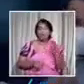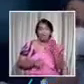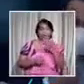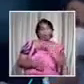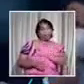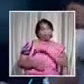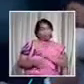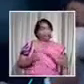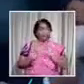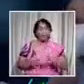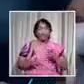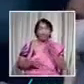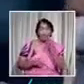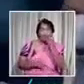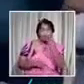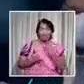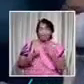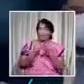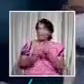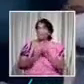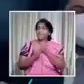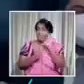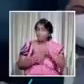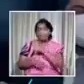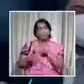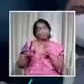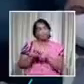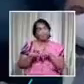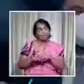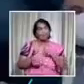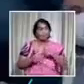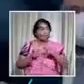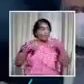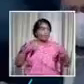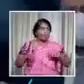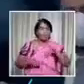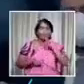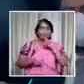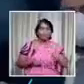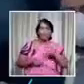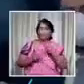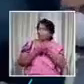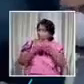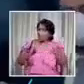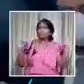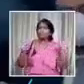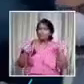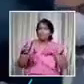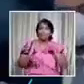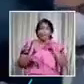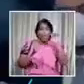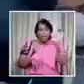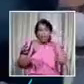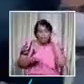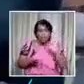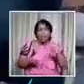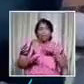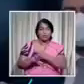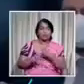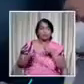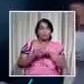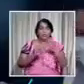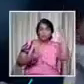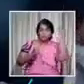කරන්න ඕන ඉඳා රුපියල බලෙන් අල්ලන් ඉන්න වෙලාවේ අපි විපක්ෂය විදියට කිව්වා මේක අතාරින්න කියලා ඒක ඇහුවනම් ප්‍රේෂණ